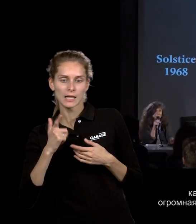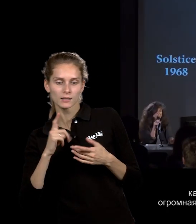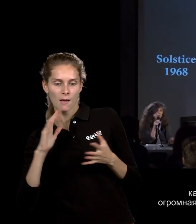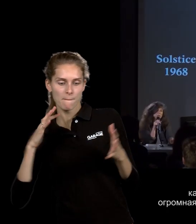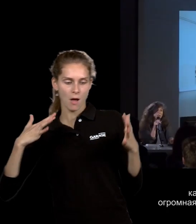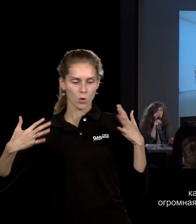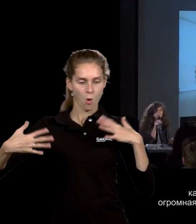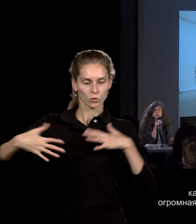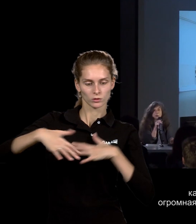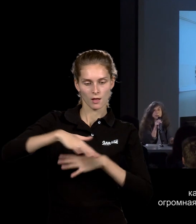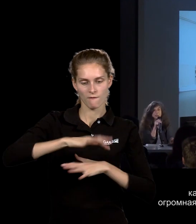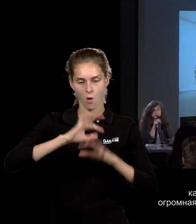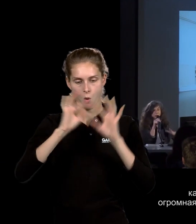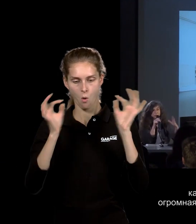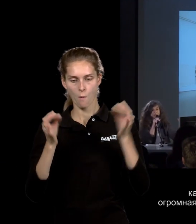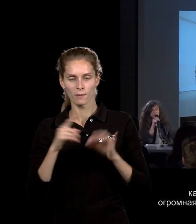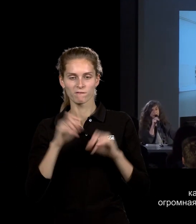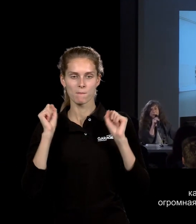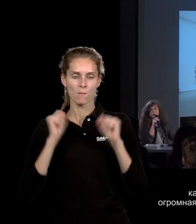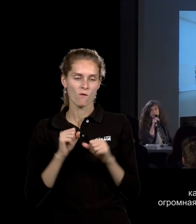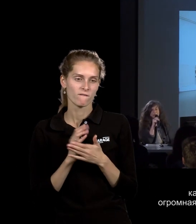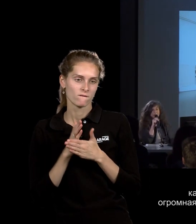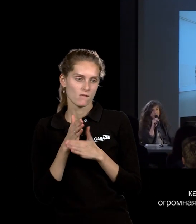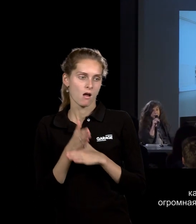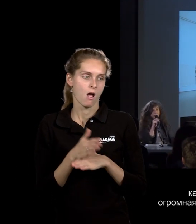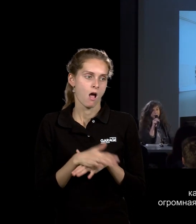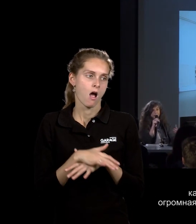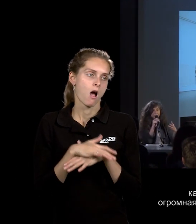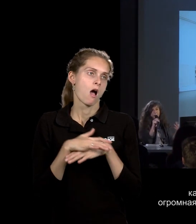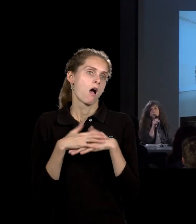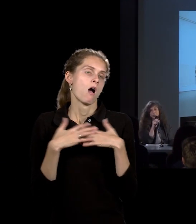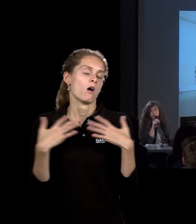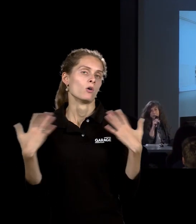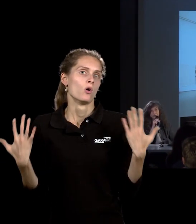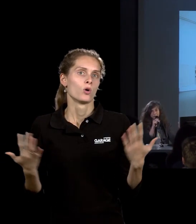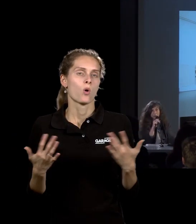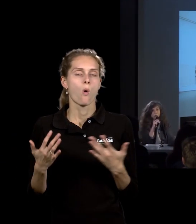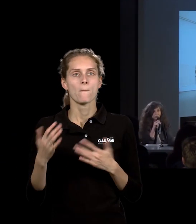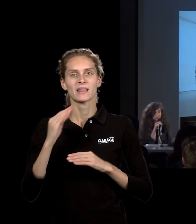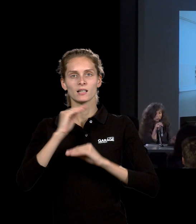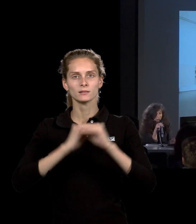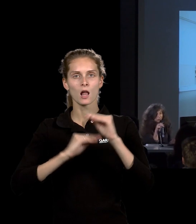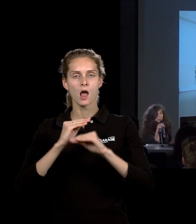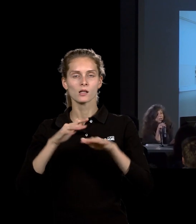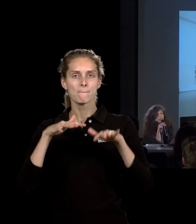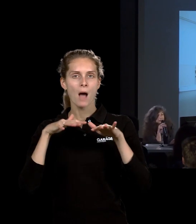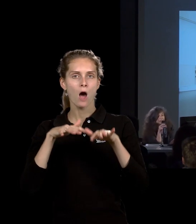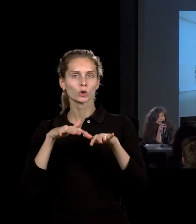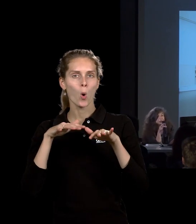которое, образы, в котором ты можешь ходить. Огромная циклопическая инсталляция, которая называется «Потоки», да, вот этот поток